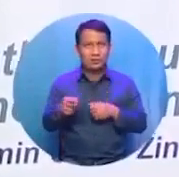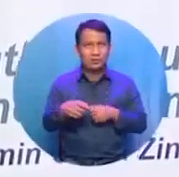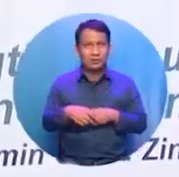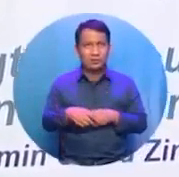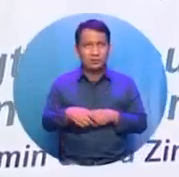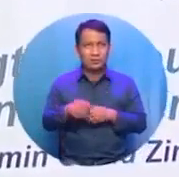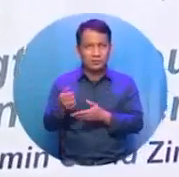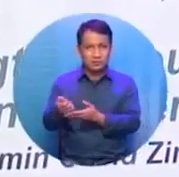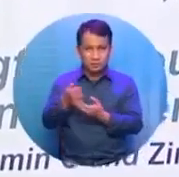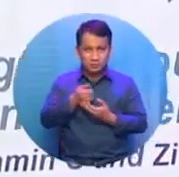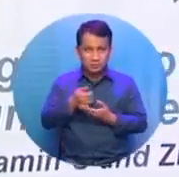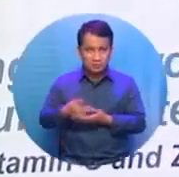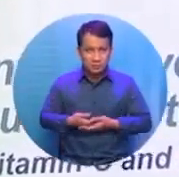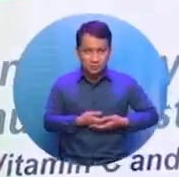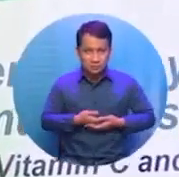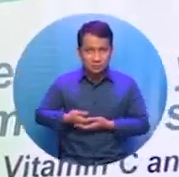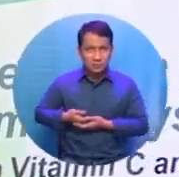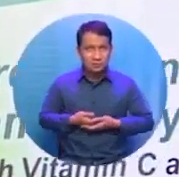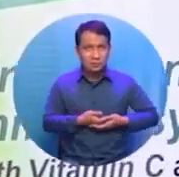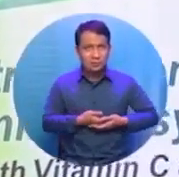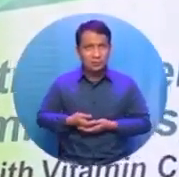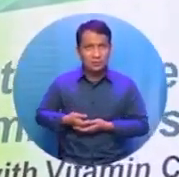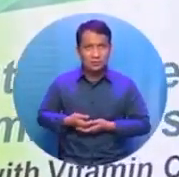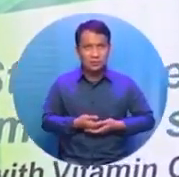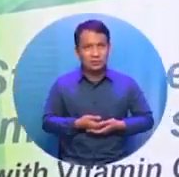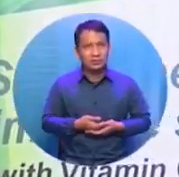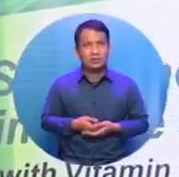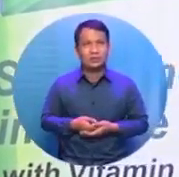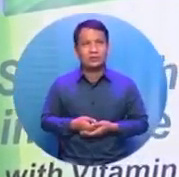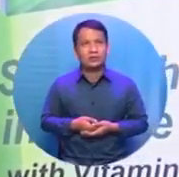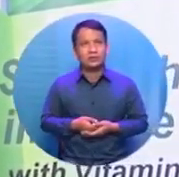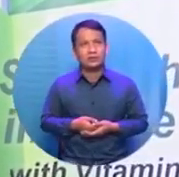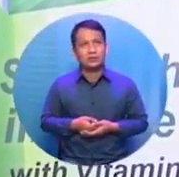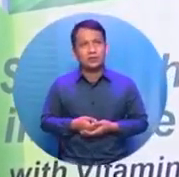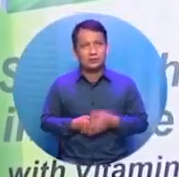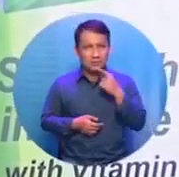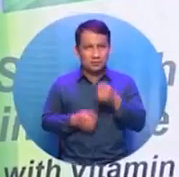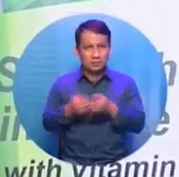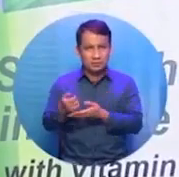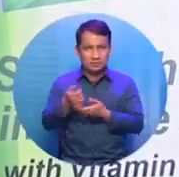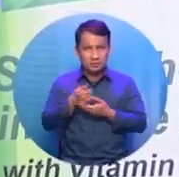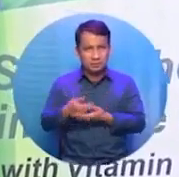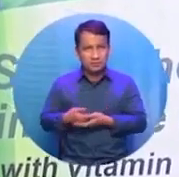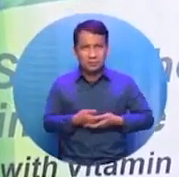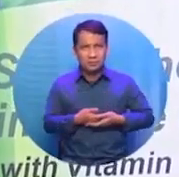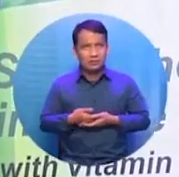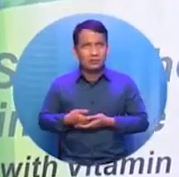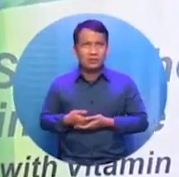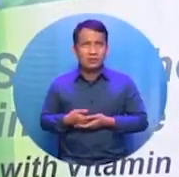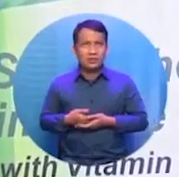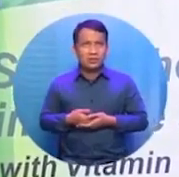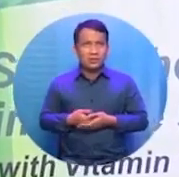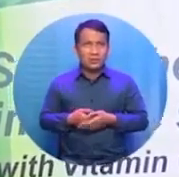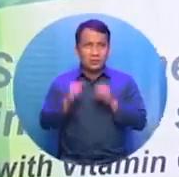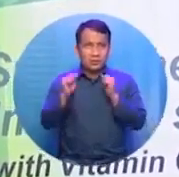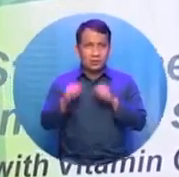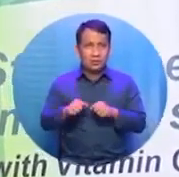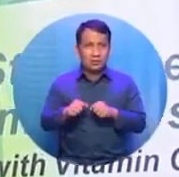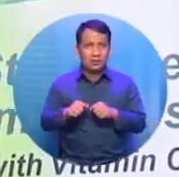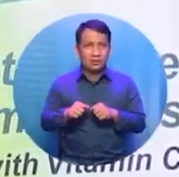Hingin ng tulong sa kanyang baby. Opo, meron po siyang OI na sakit sa Rapi. Okay, sige